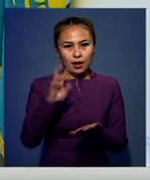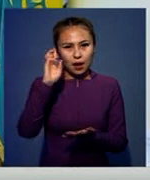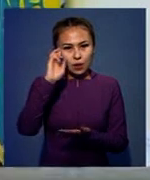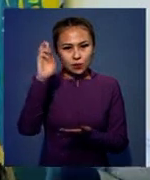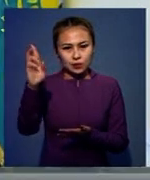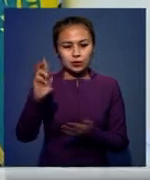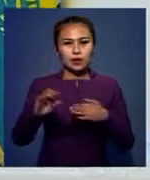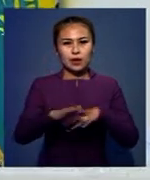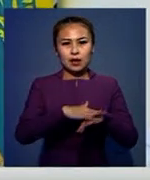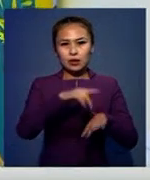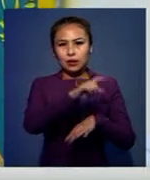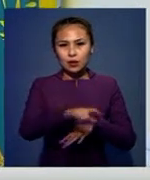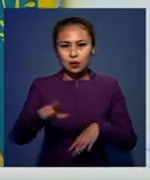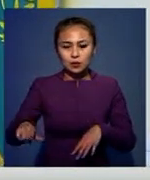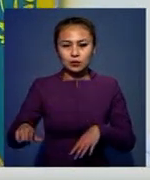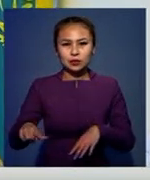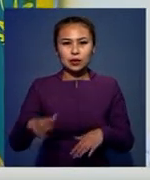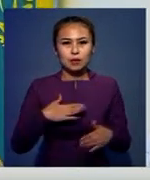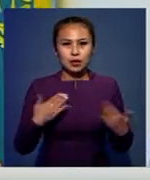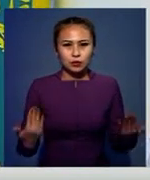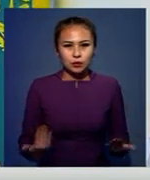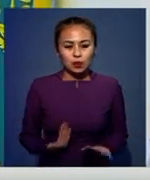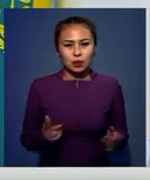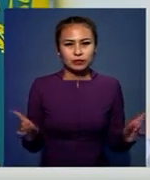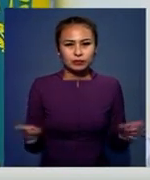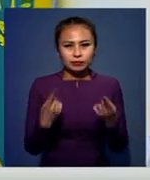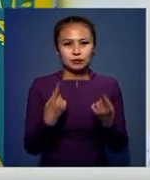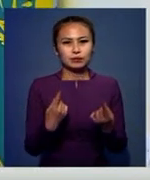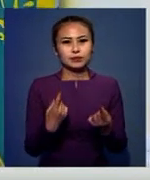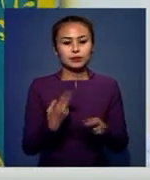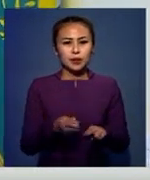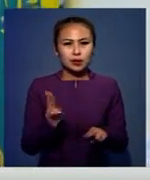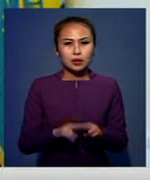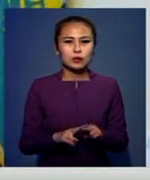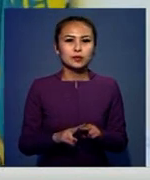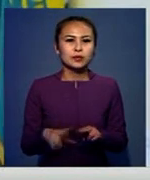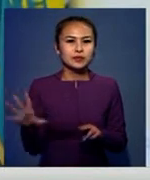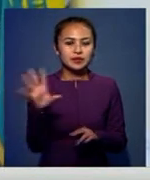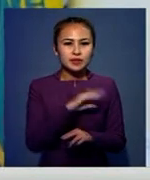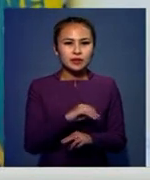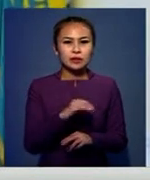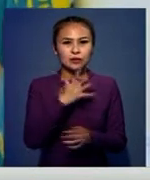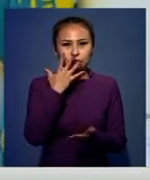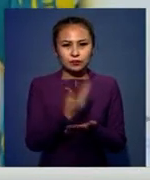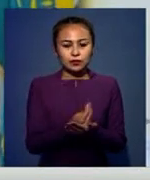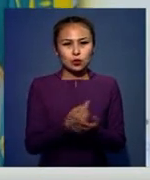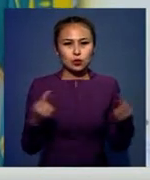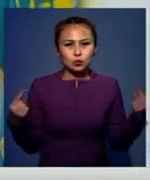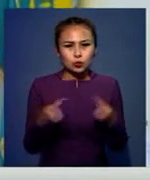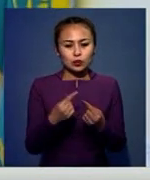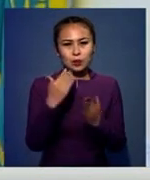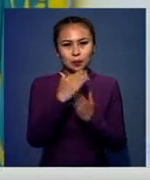мемлекетті, халықты, біздің өмірімізді жақсарту. Сол үшін барлығы өзінің